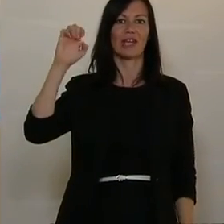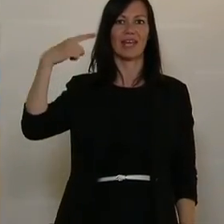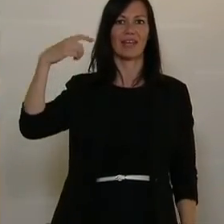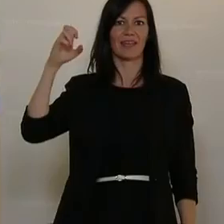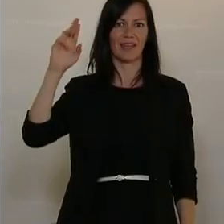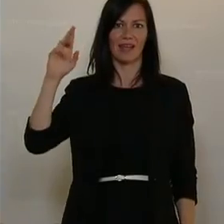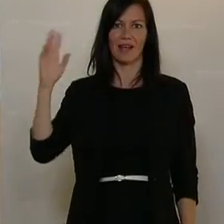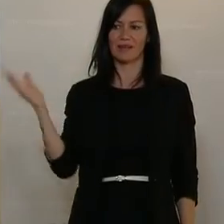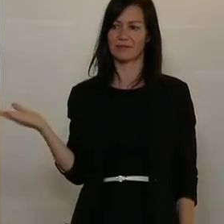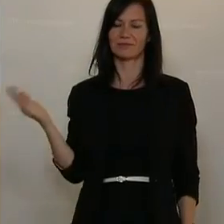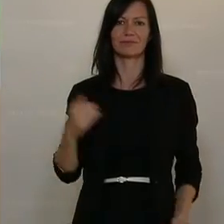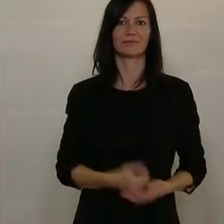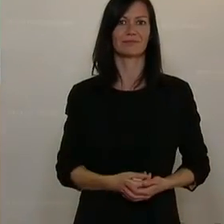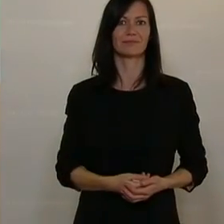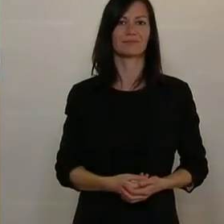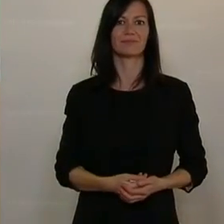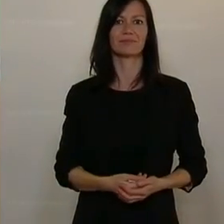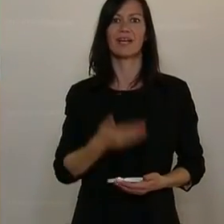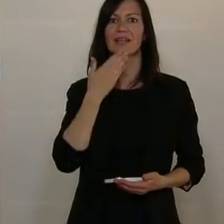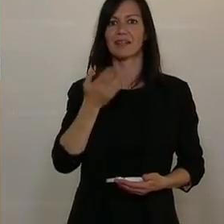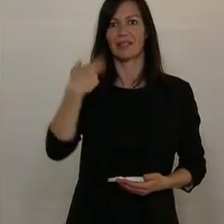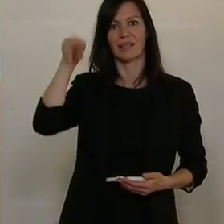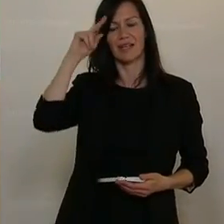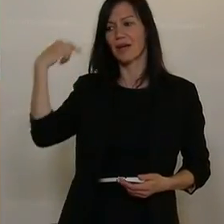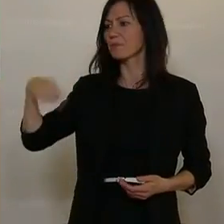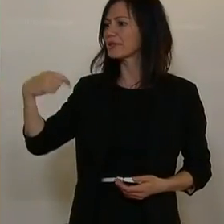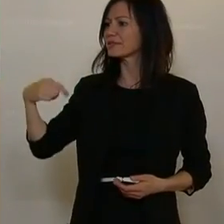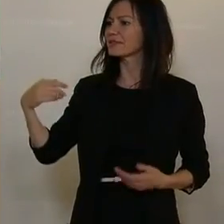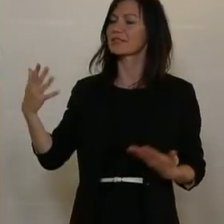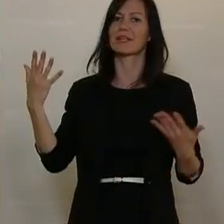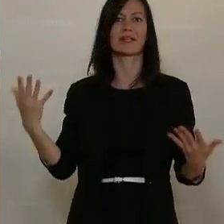täglichen Turnstunde geben müsse. Der Grundsatz, koste es, was es wolle, müsse auch dafür gelten.